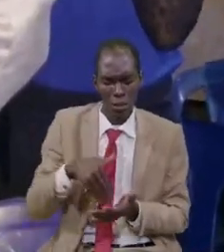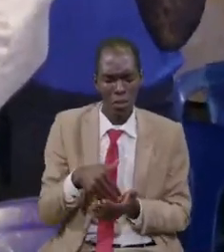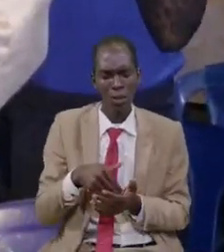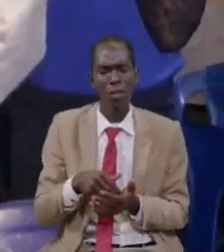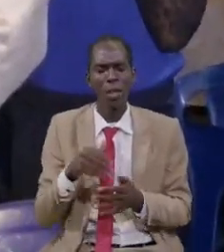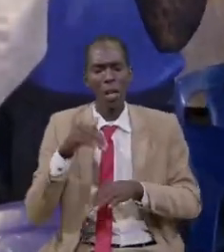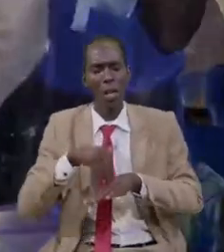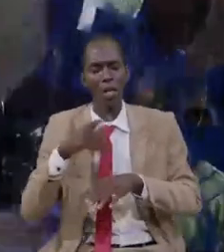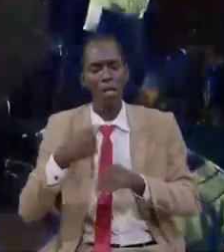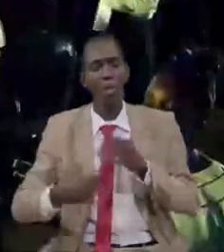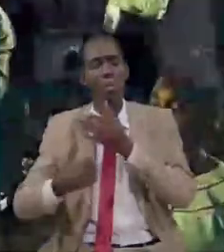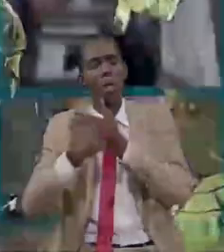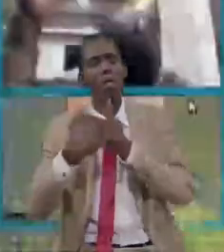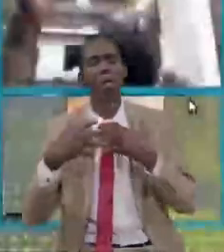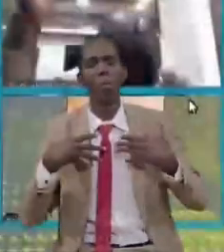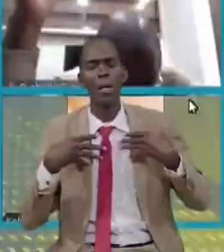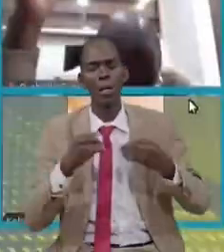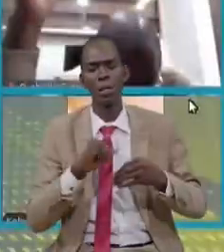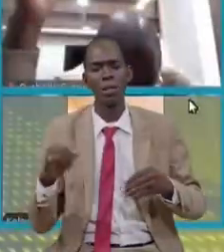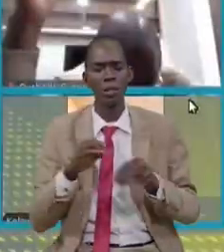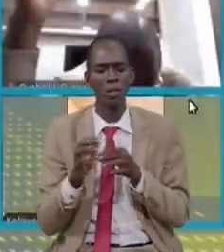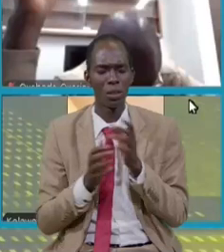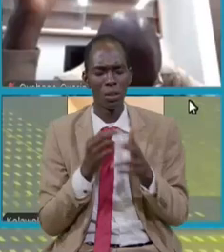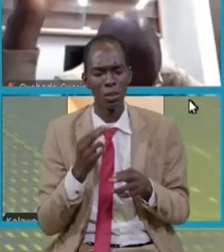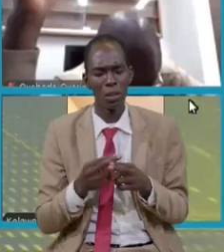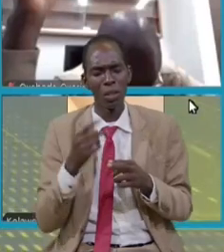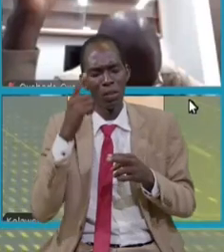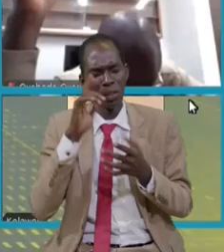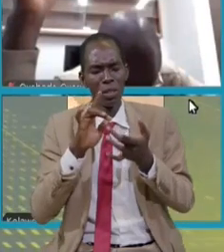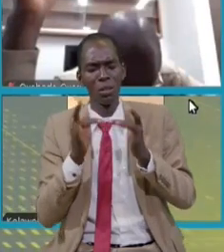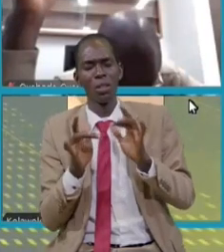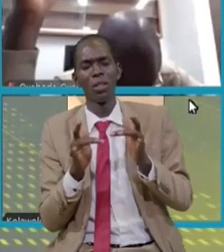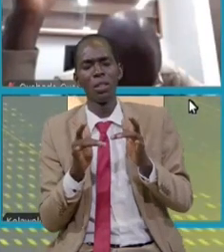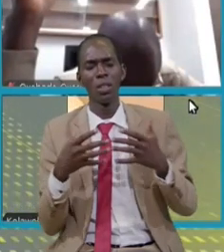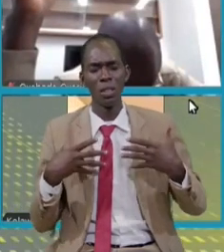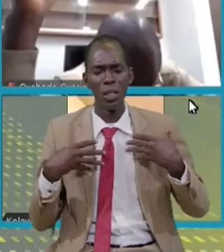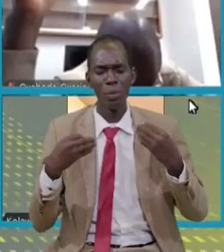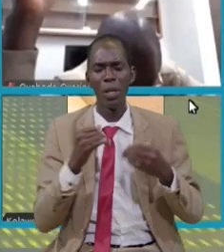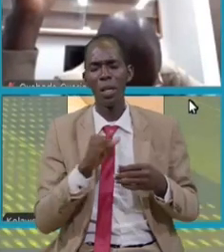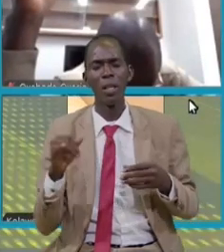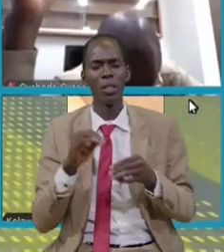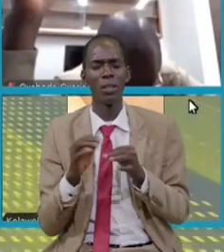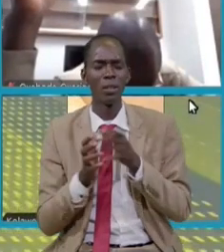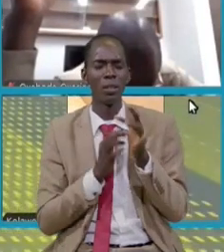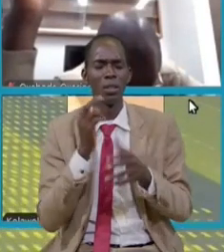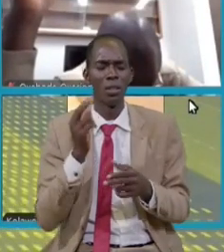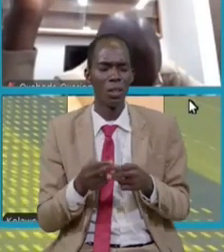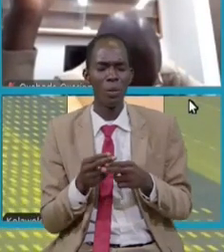derrière, guérison. En ligne, partout. Guérison,